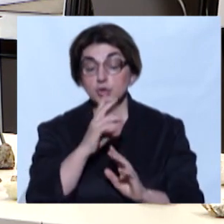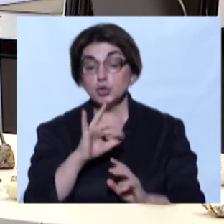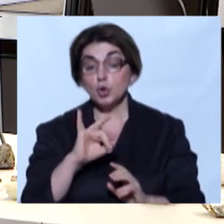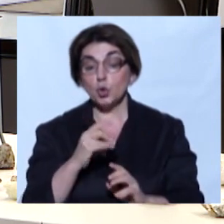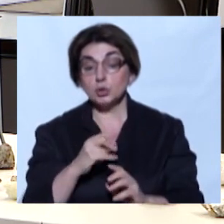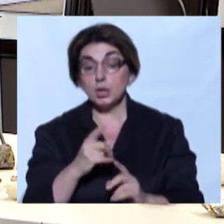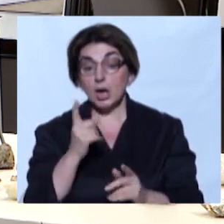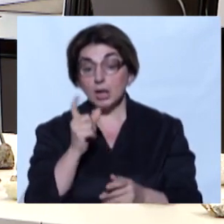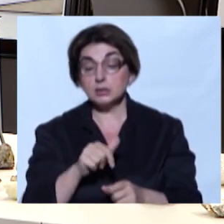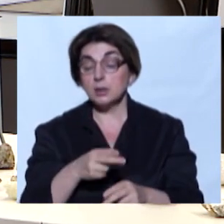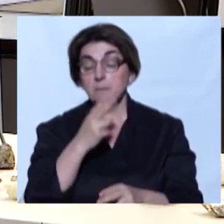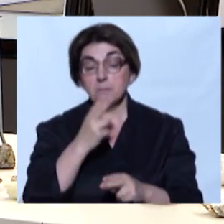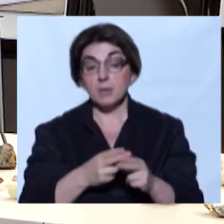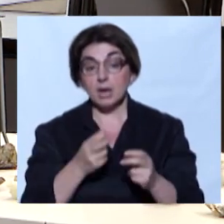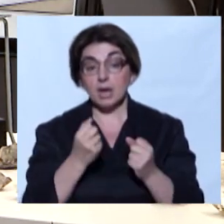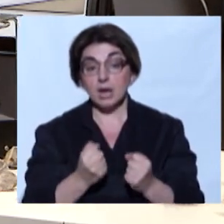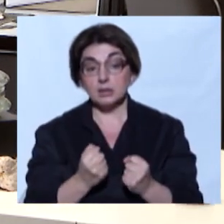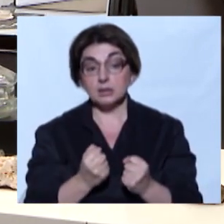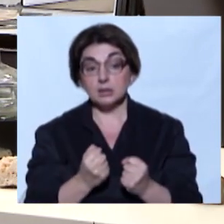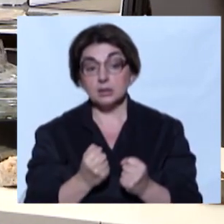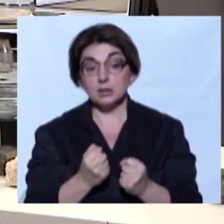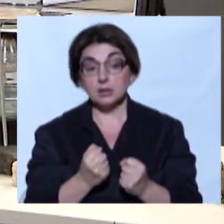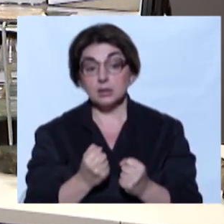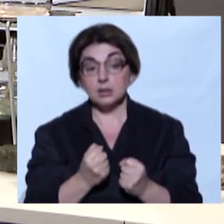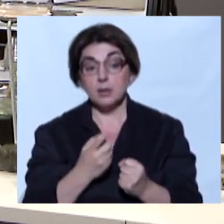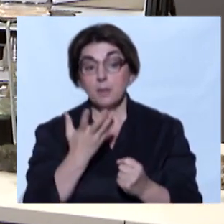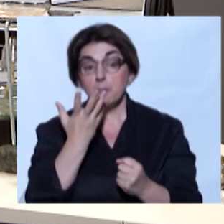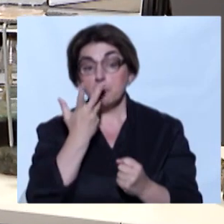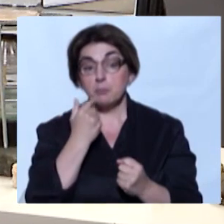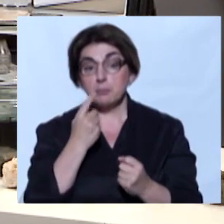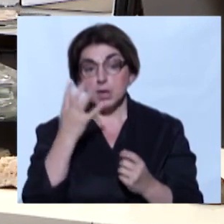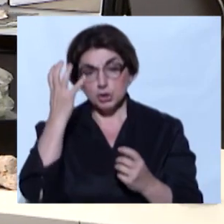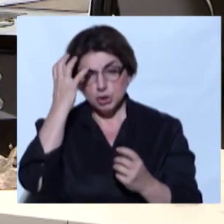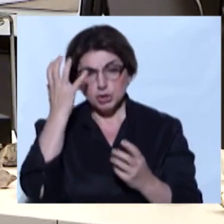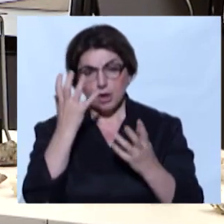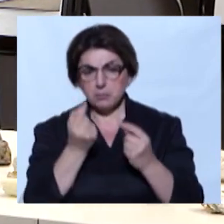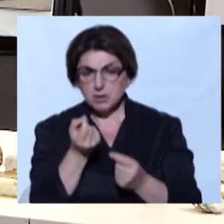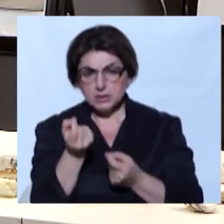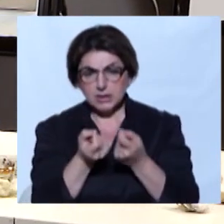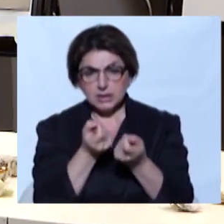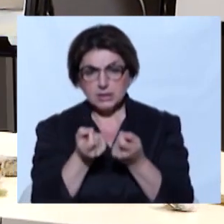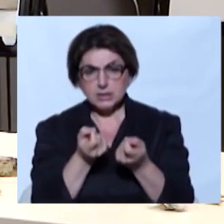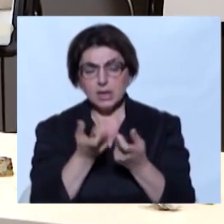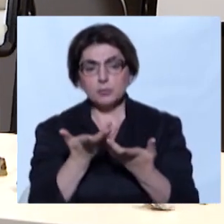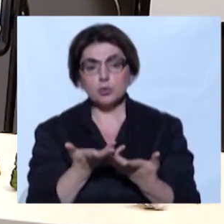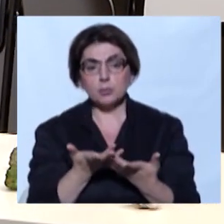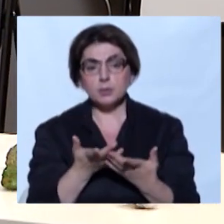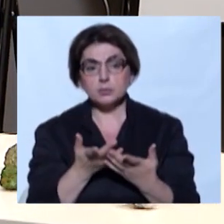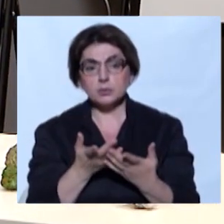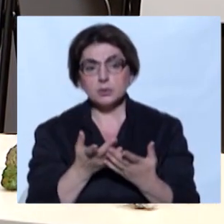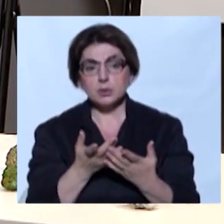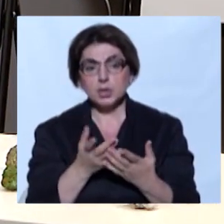იოდი არის მყარი ნახეთ მონაცრისფრო მოშავო ფერის კრისტალები, რომელიც